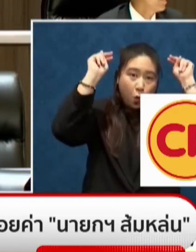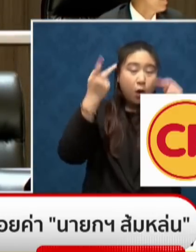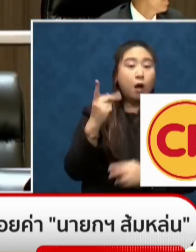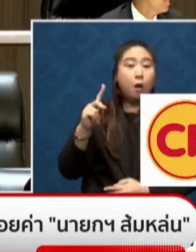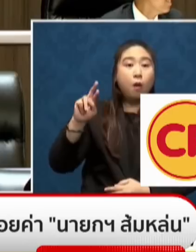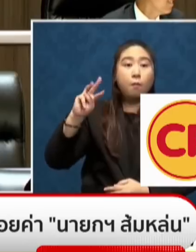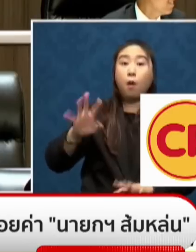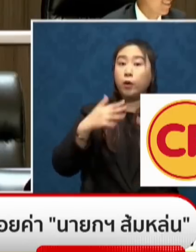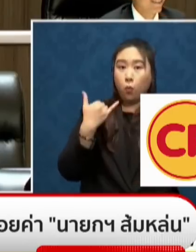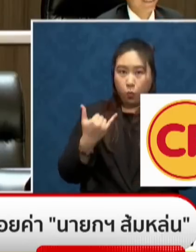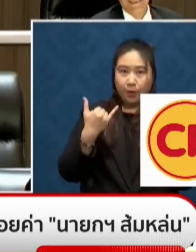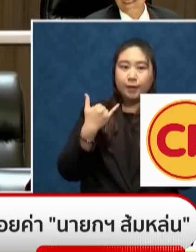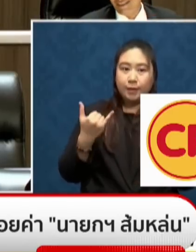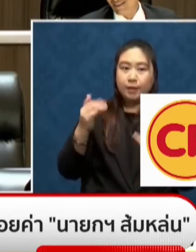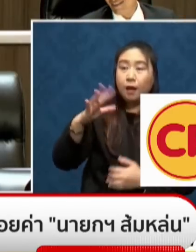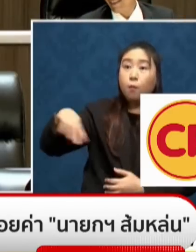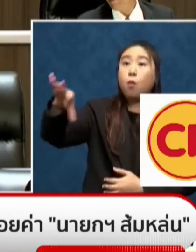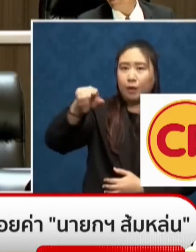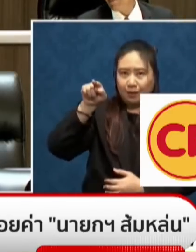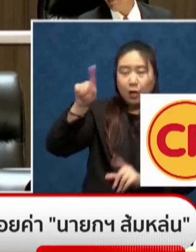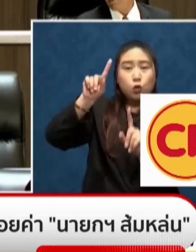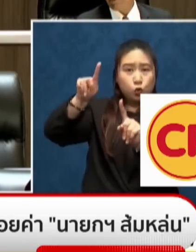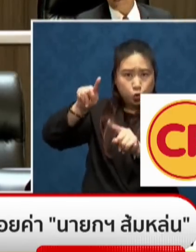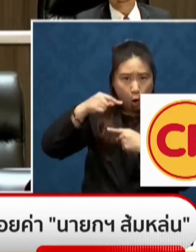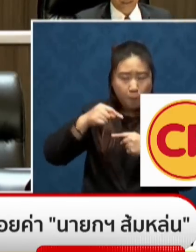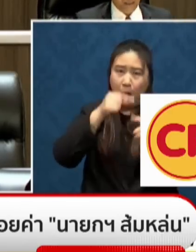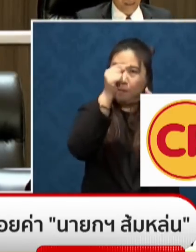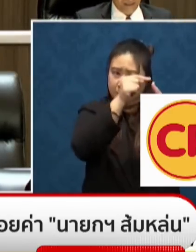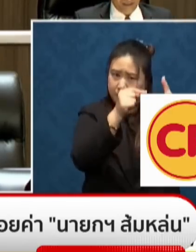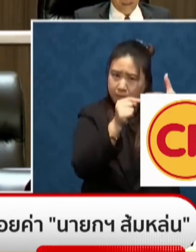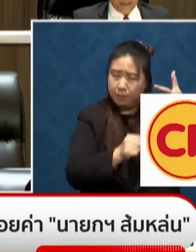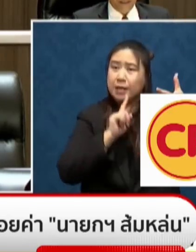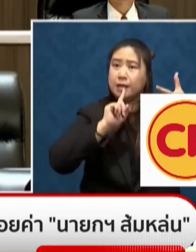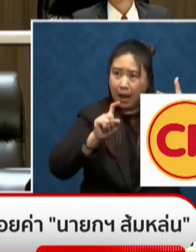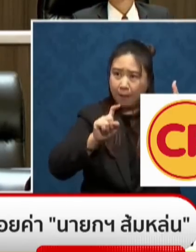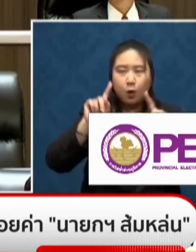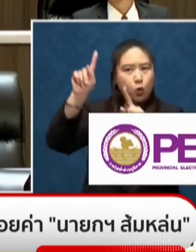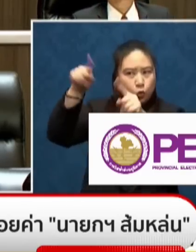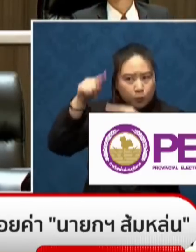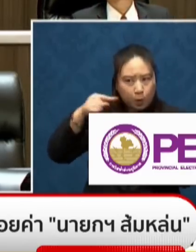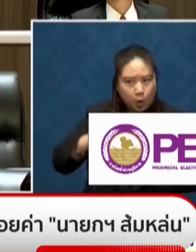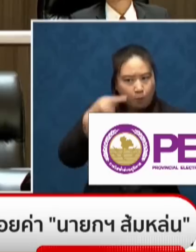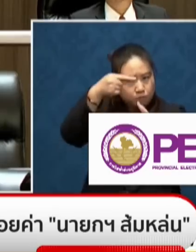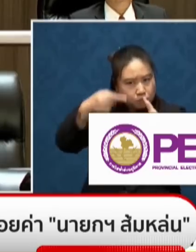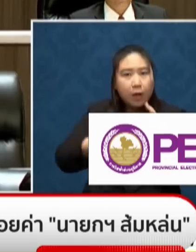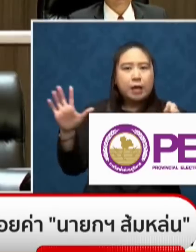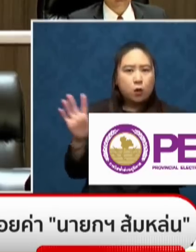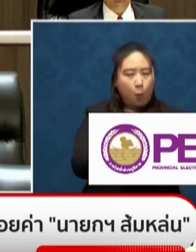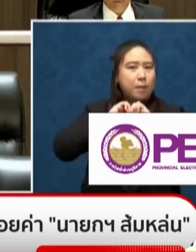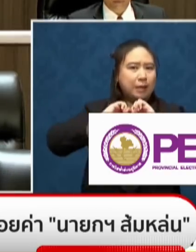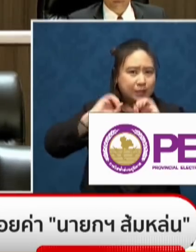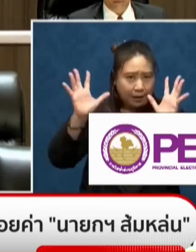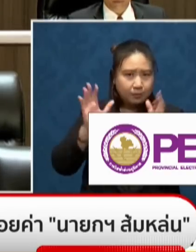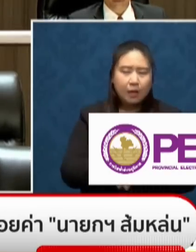นไม่ใช่นายกส้มหล่นแบบที่ใครเขาว่ากันขีดเส้นใต้คำว่าไม่ใช่นาย